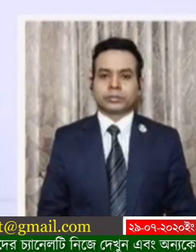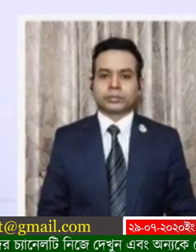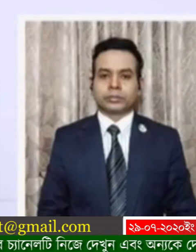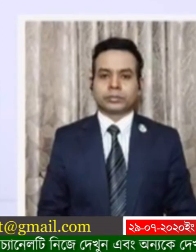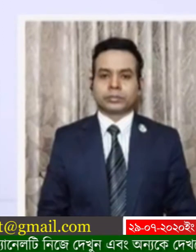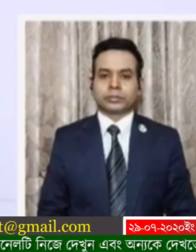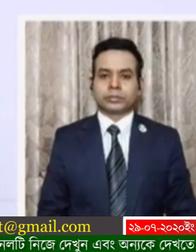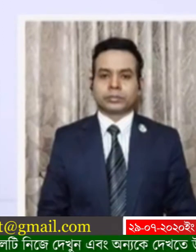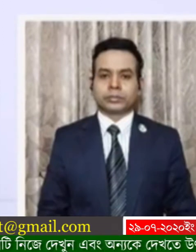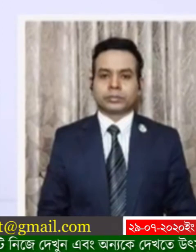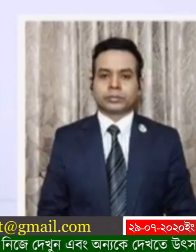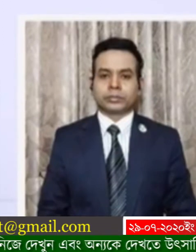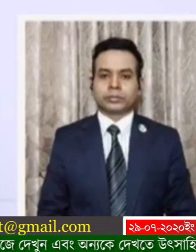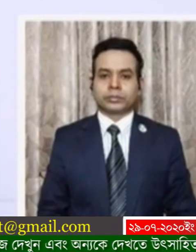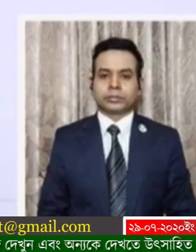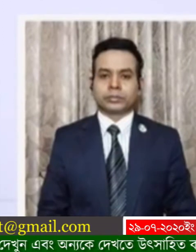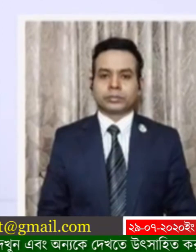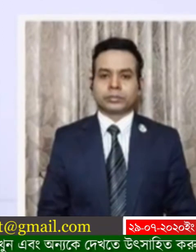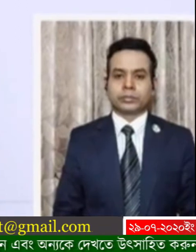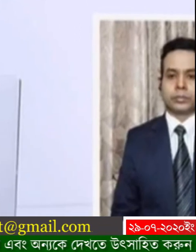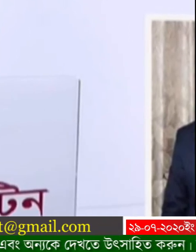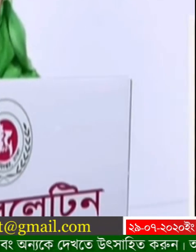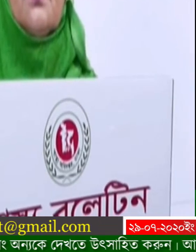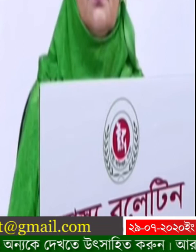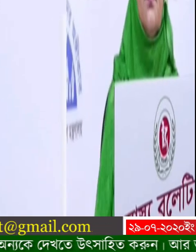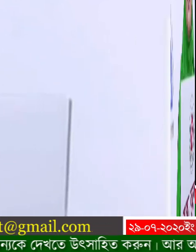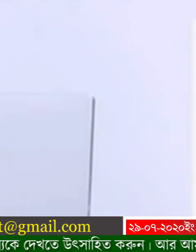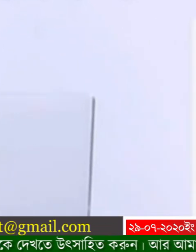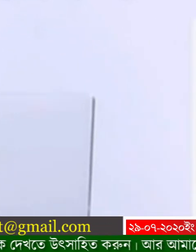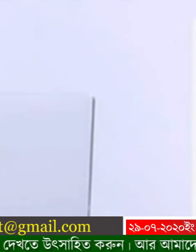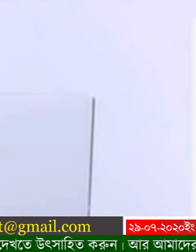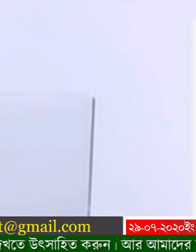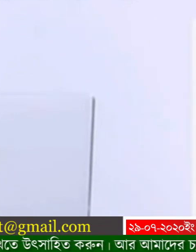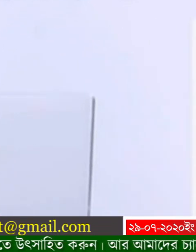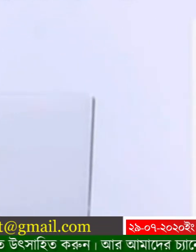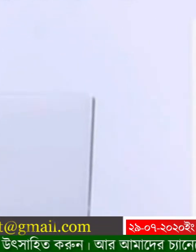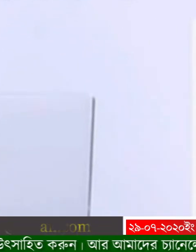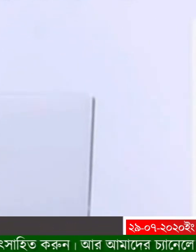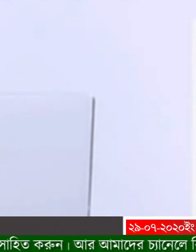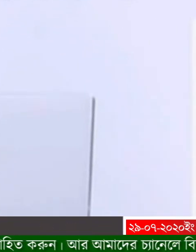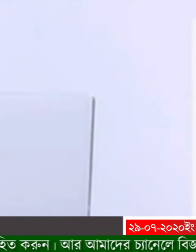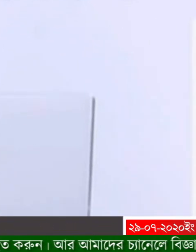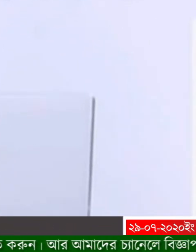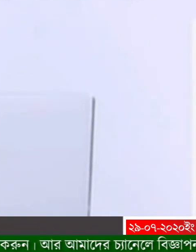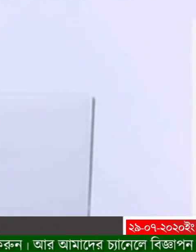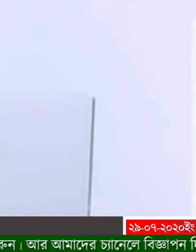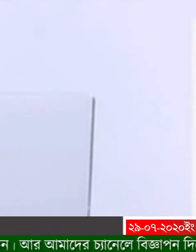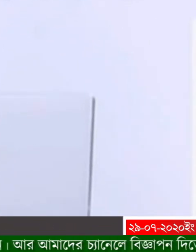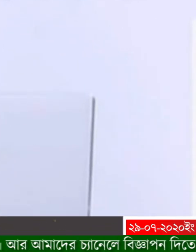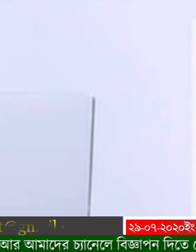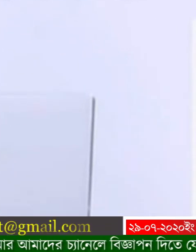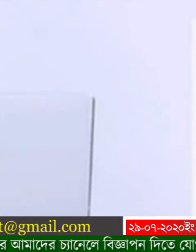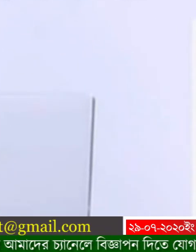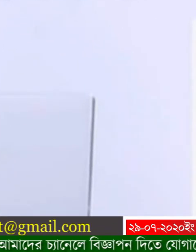11,51,258টি। নতুন পরীক্ষায় করোনায় মিলেছে 3009 জনের মধ্যে। এই নিয়ে মোট শনাক্ত রোগীর সংখ্যা দাঁড়ালো